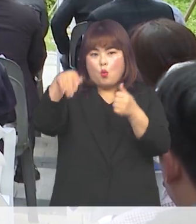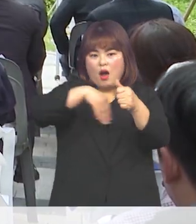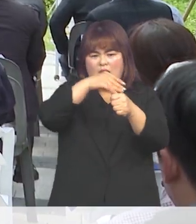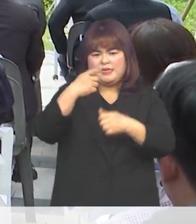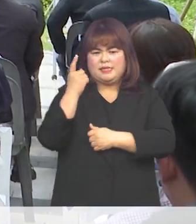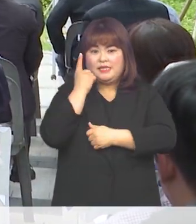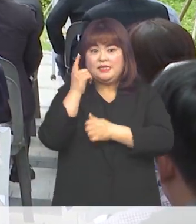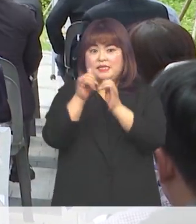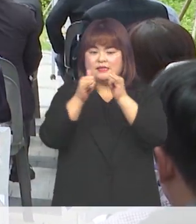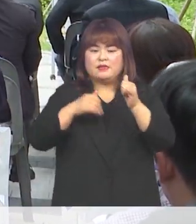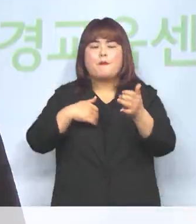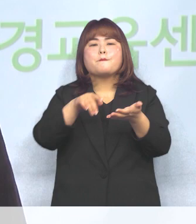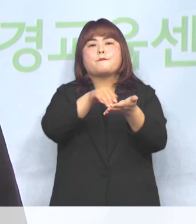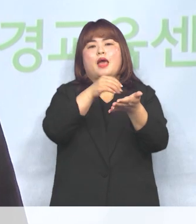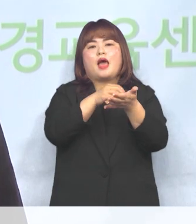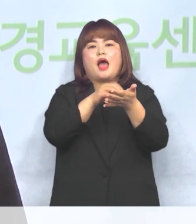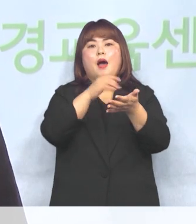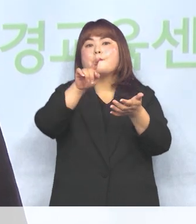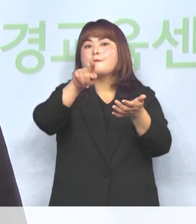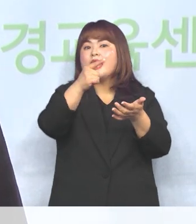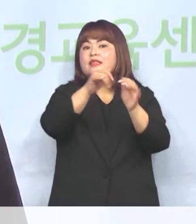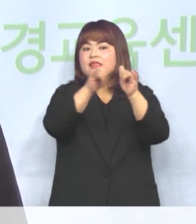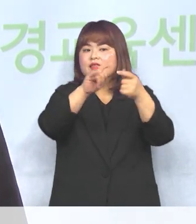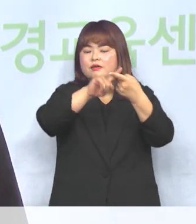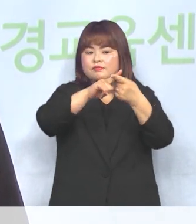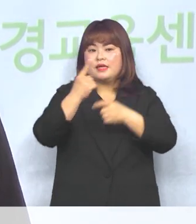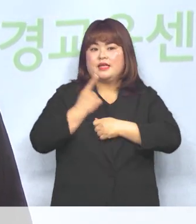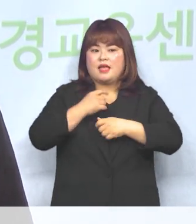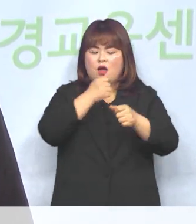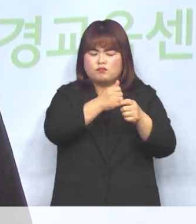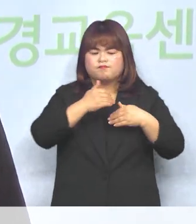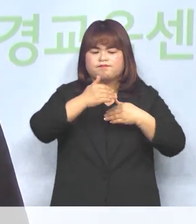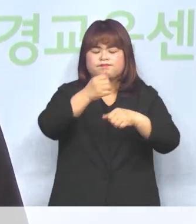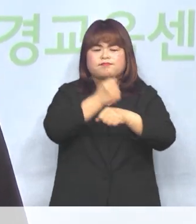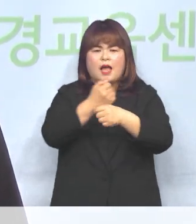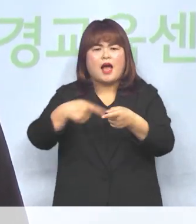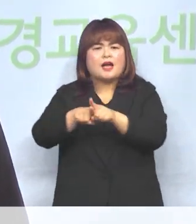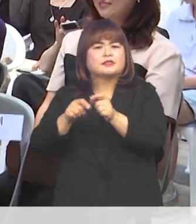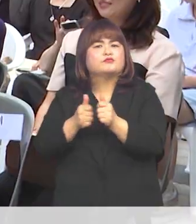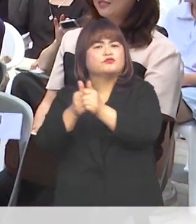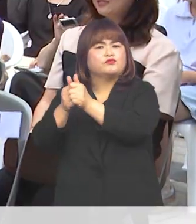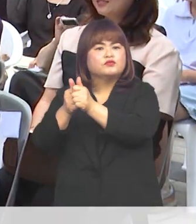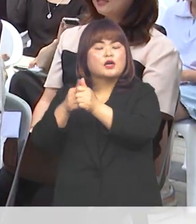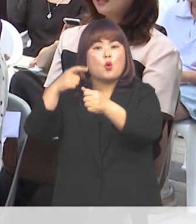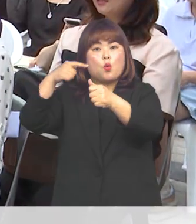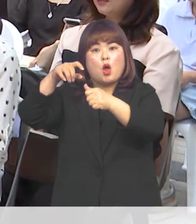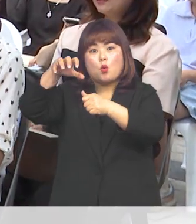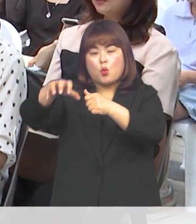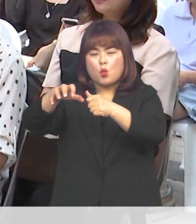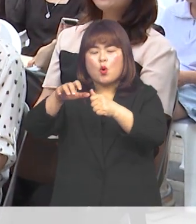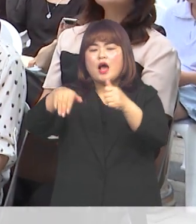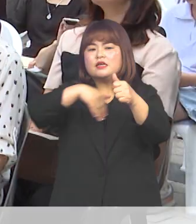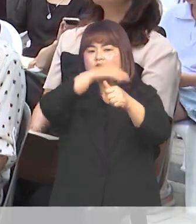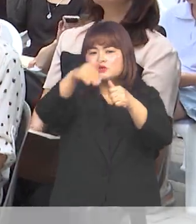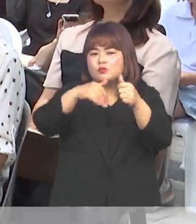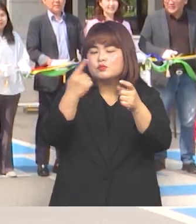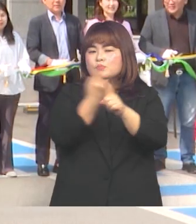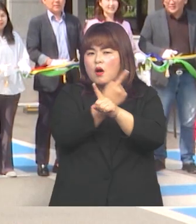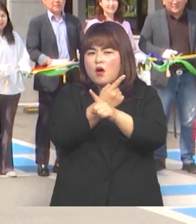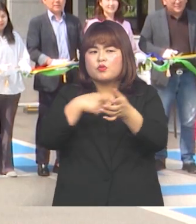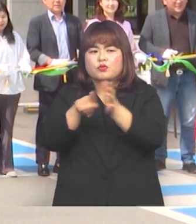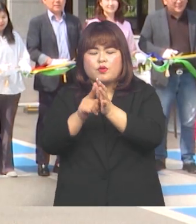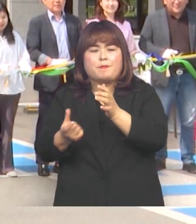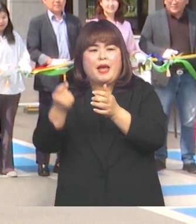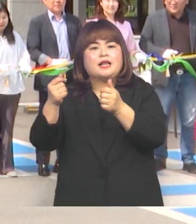기념행사 순으로 진행됐으며 센터는 도심 속 생활 밀착형 환경교육센터로서 기후 변화와 환경 재난 대응